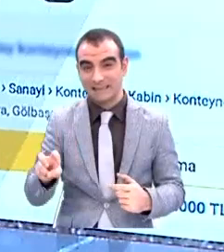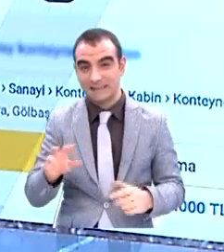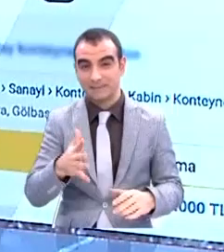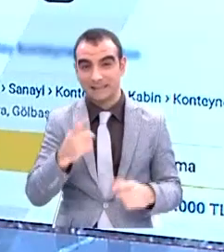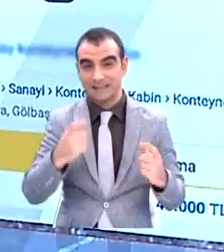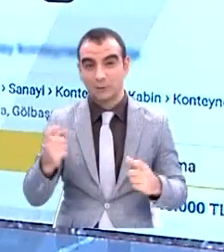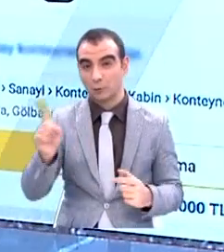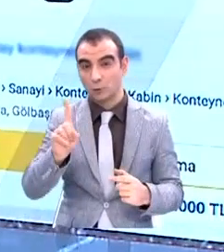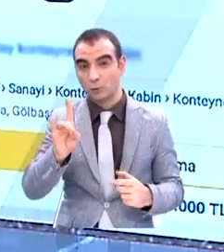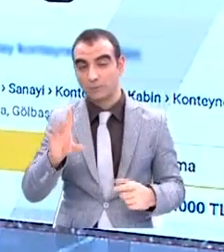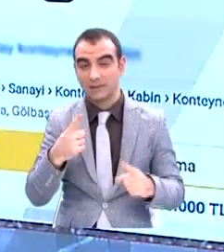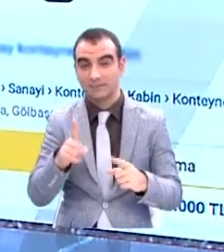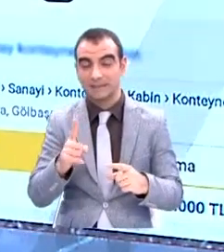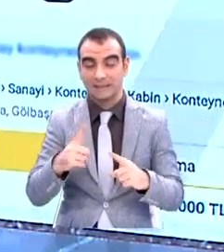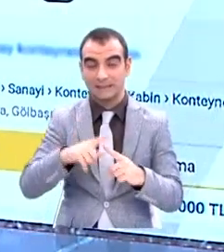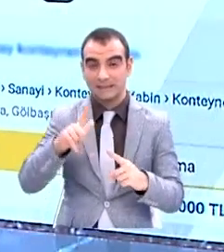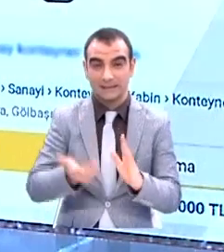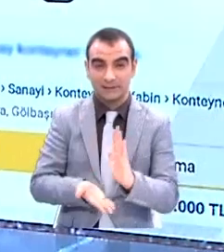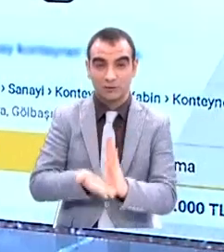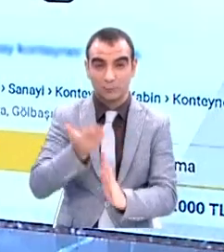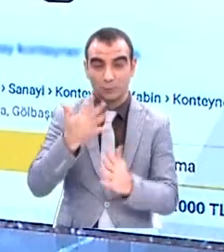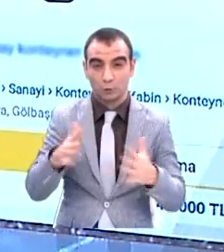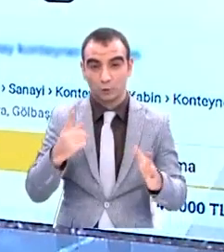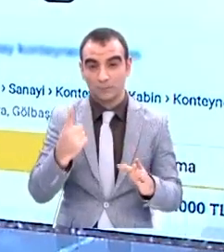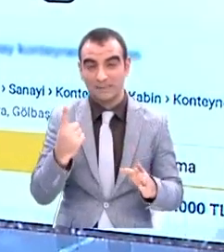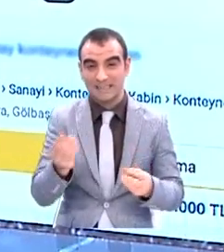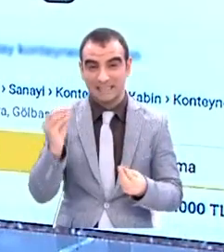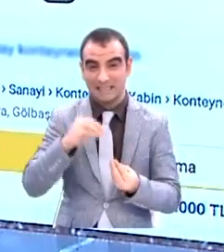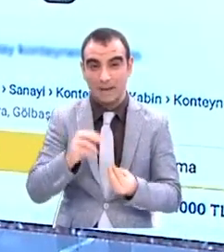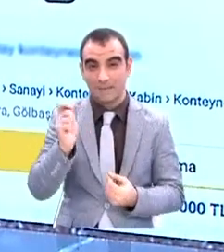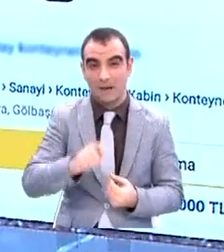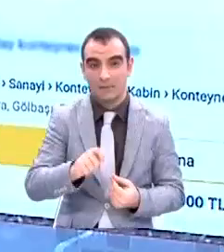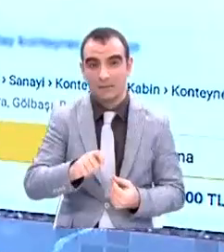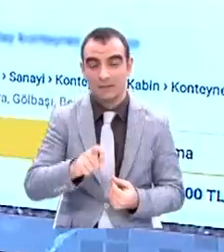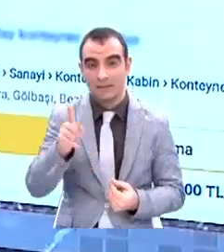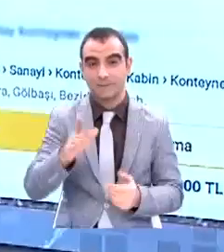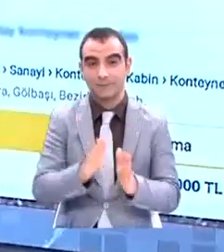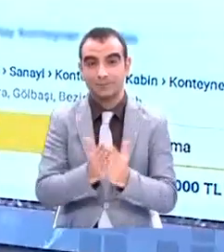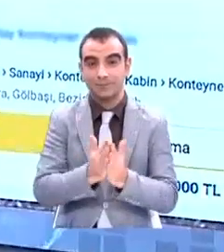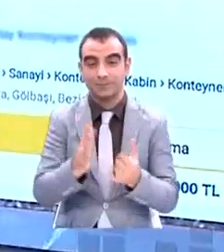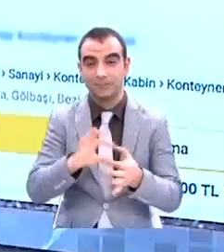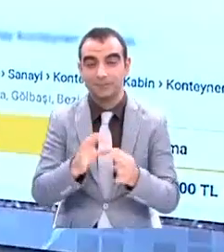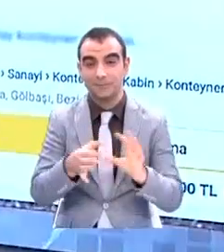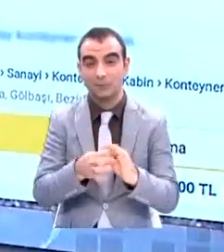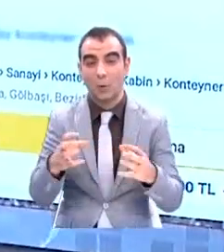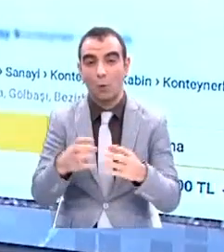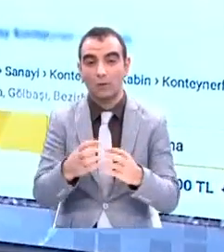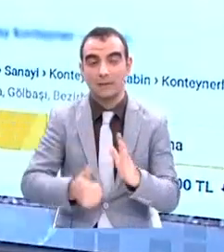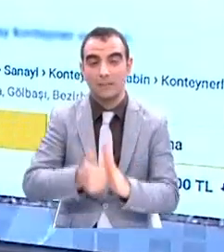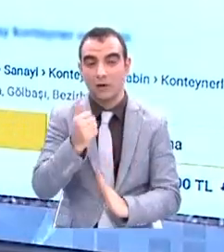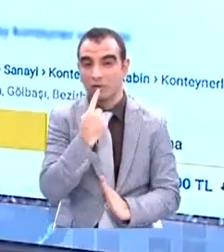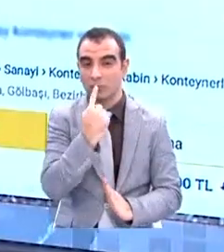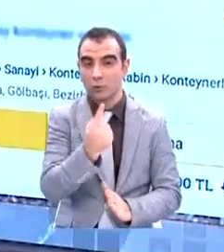yerlerde 10-15.000 liraya çıkararak büyük bir fahiş fiyat uyguladılar diyor Mersin emlakçılar Odası Başkanı söylüyor